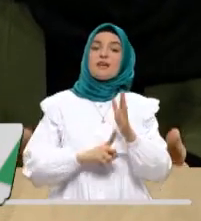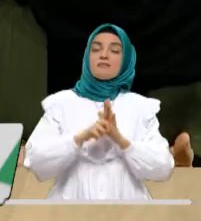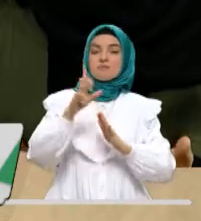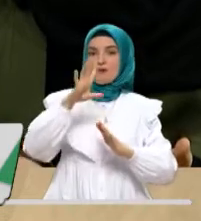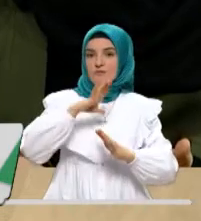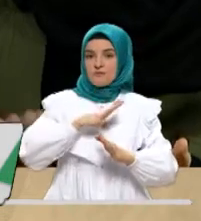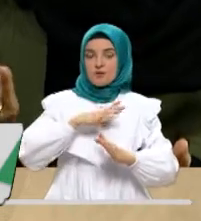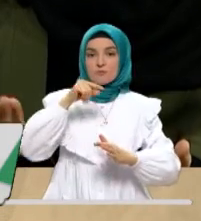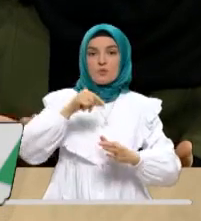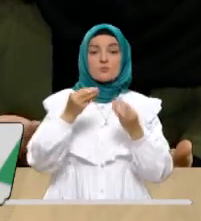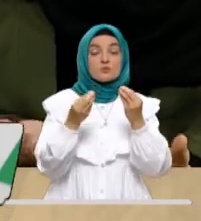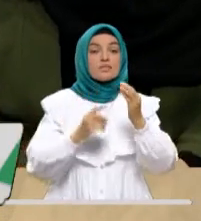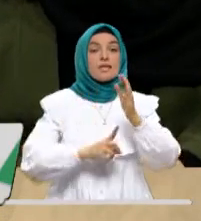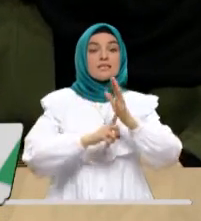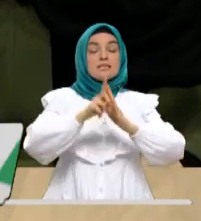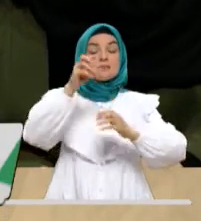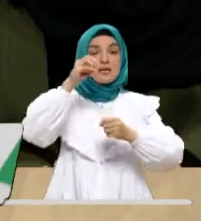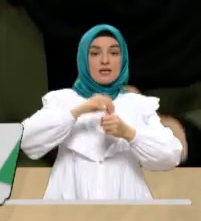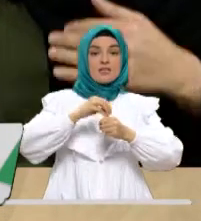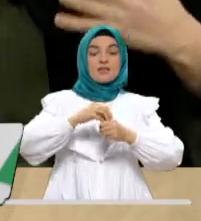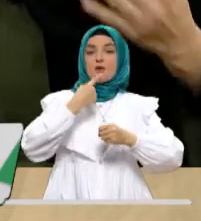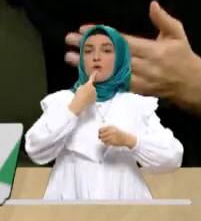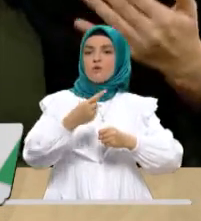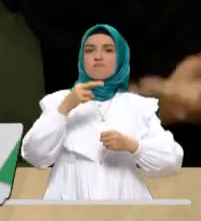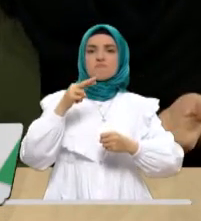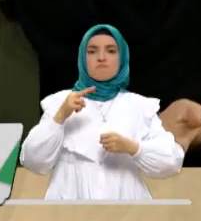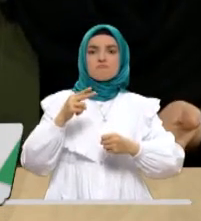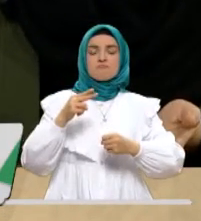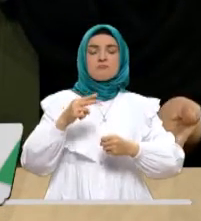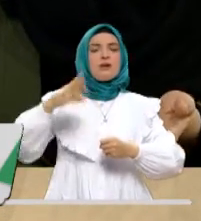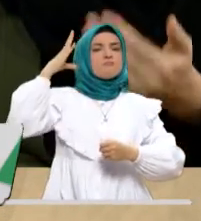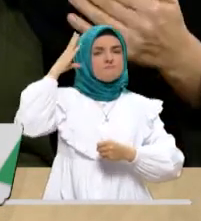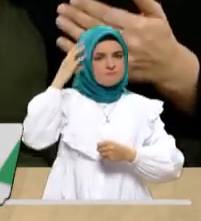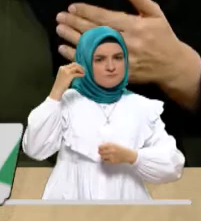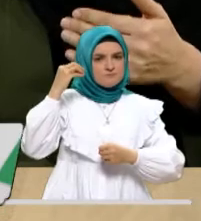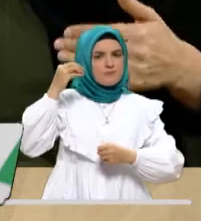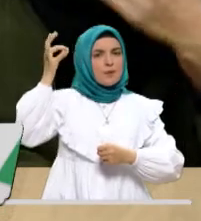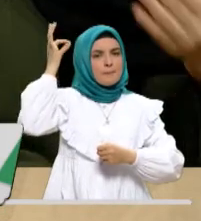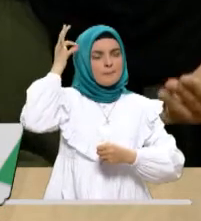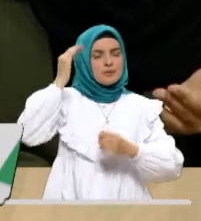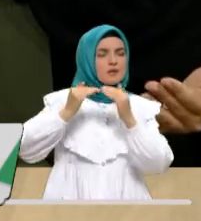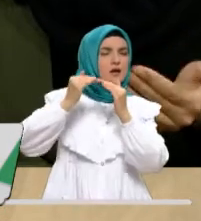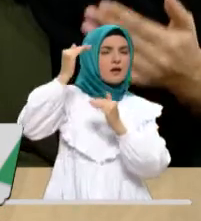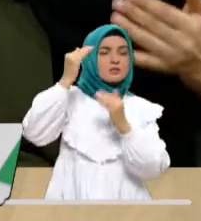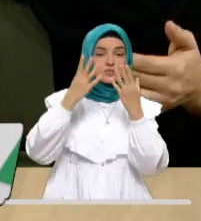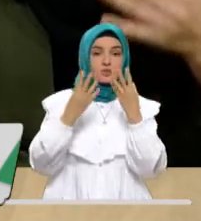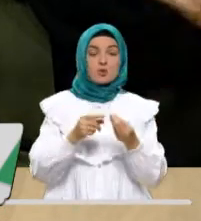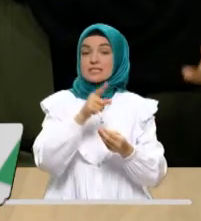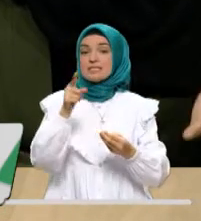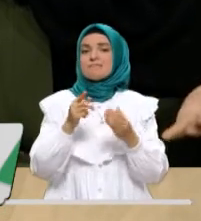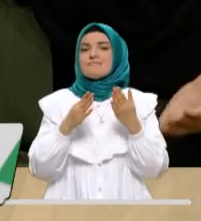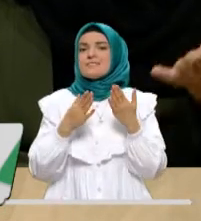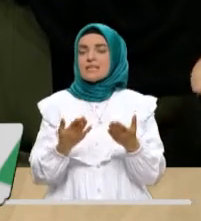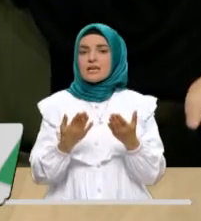Bu güzel gelişmeleri de belirttiğiniz gibi İknur Hanım, bilinçlenme arttıkça oluyor. Yani siz ne kadar bilinçli